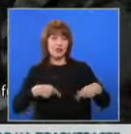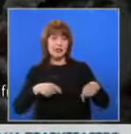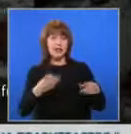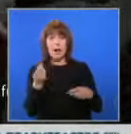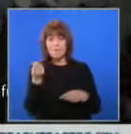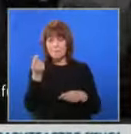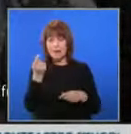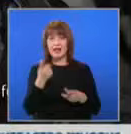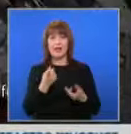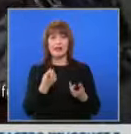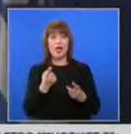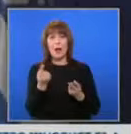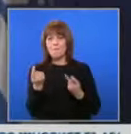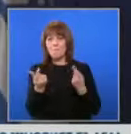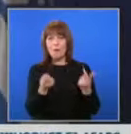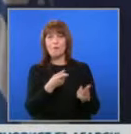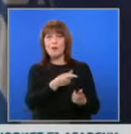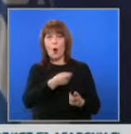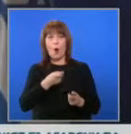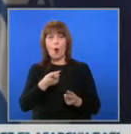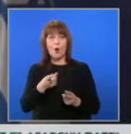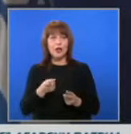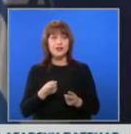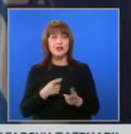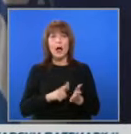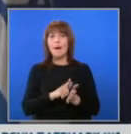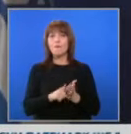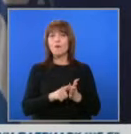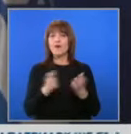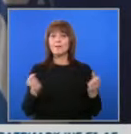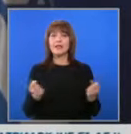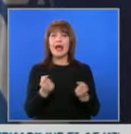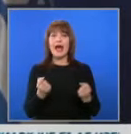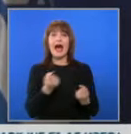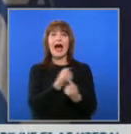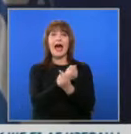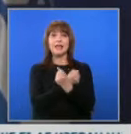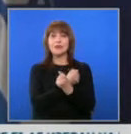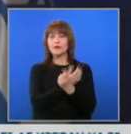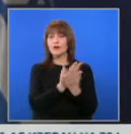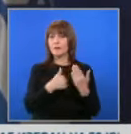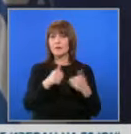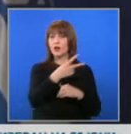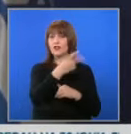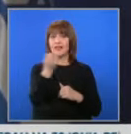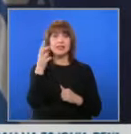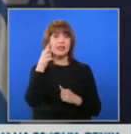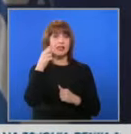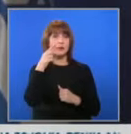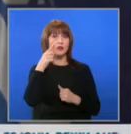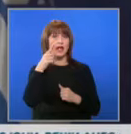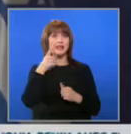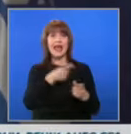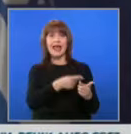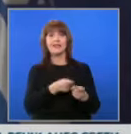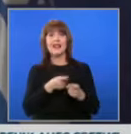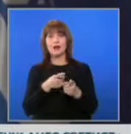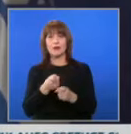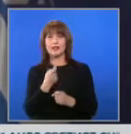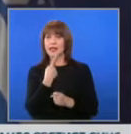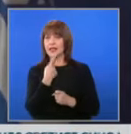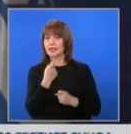и експлозиви. По време на операцията арестувахме повече от 200 заподозрени терористи, които се